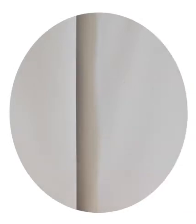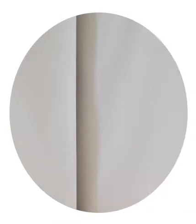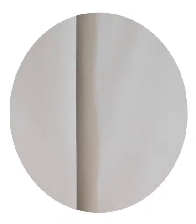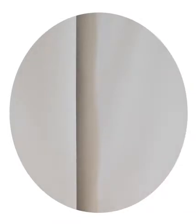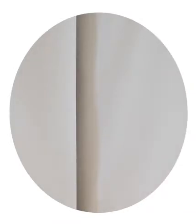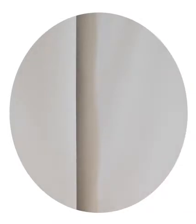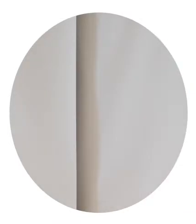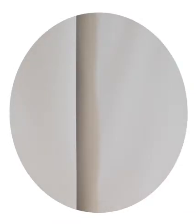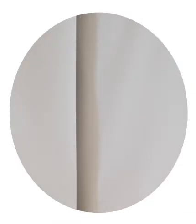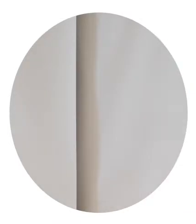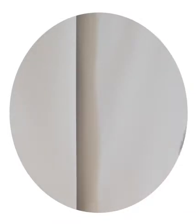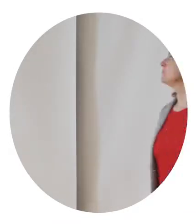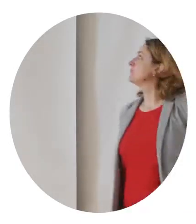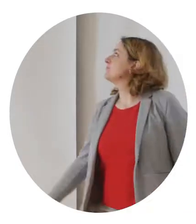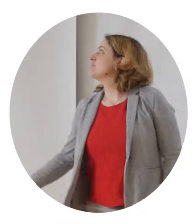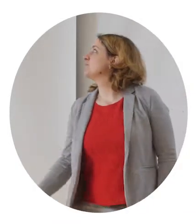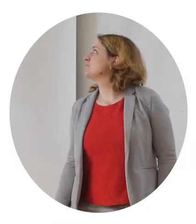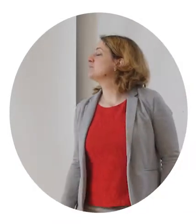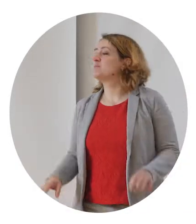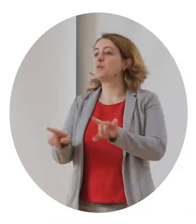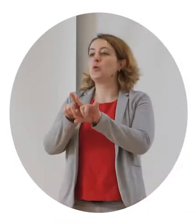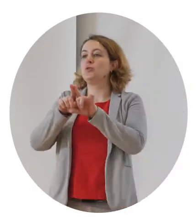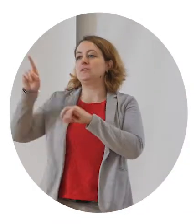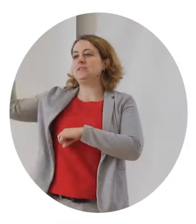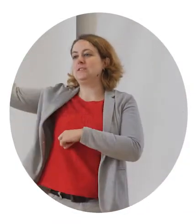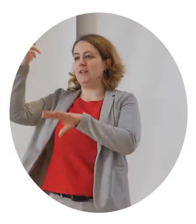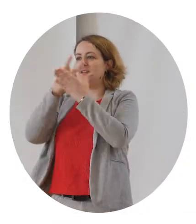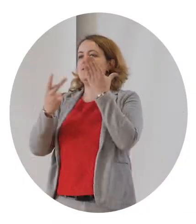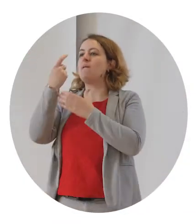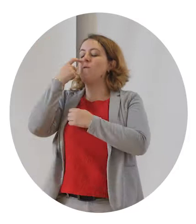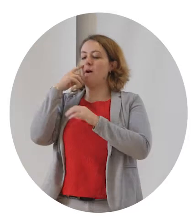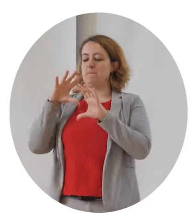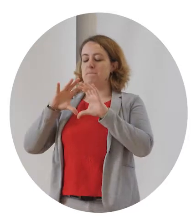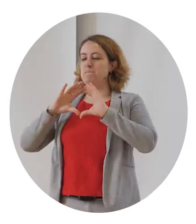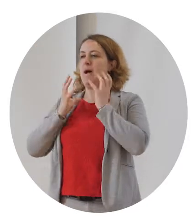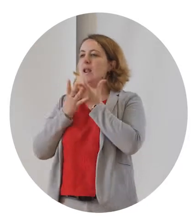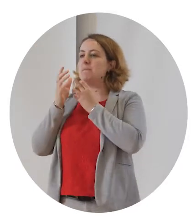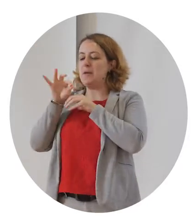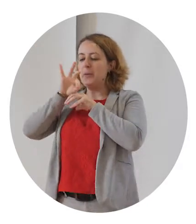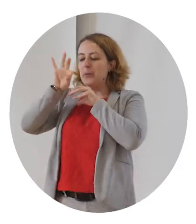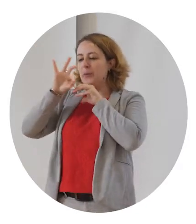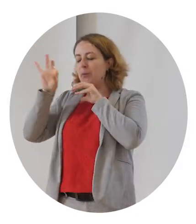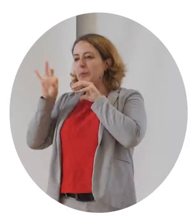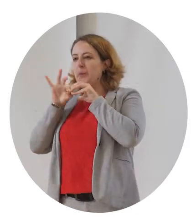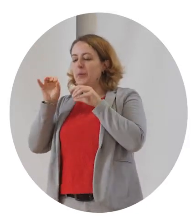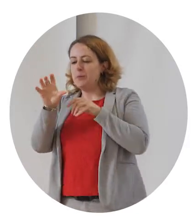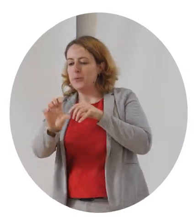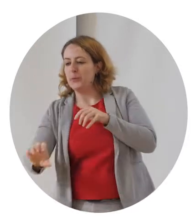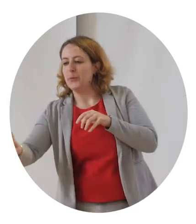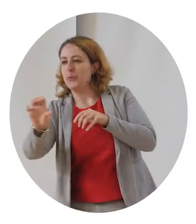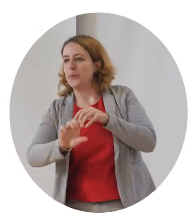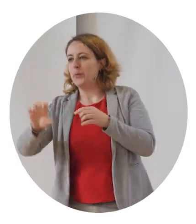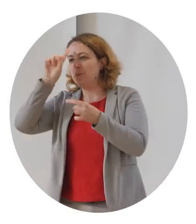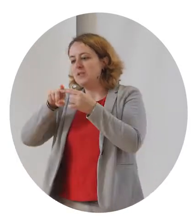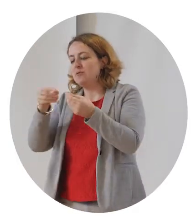Là, ici, sur le dessin, là, il y a donc une balle à picot qui est passée dans le dos de l'enfant pour qu'il puisse sentir sa colonne